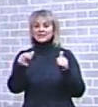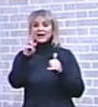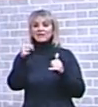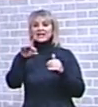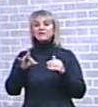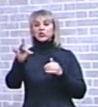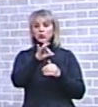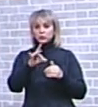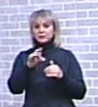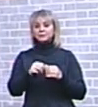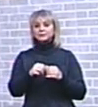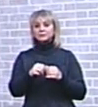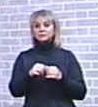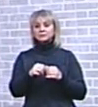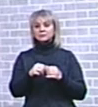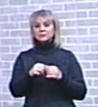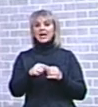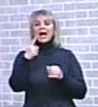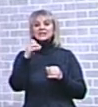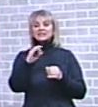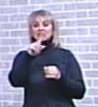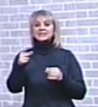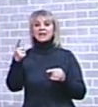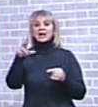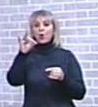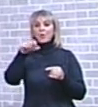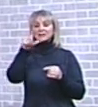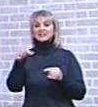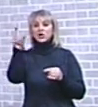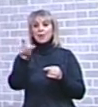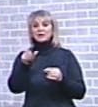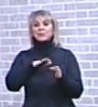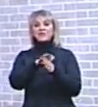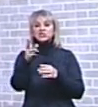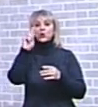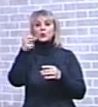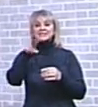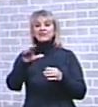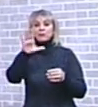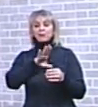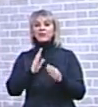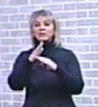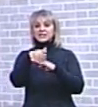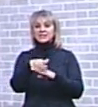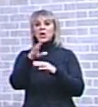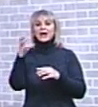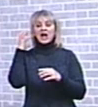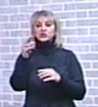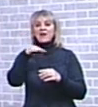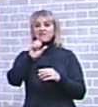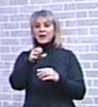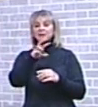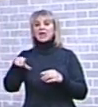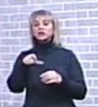в регионе. Один из романтиков романса, певец Владислав Косарев, побывал в гостях у радио FM на